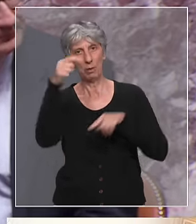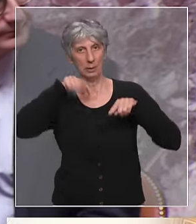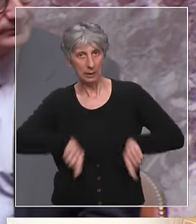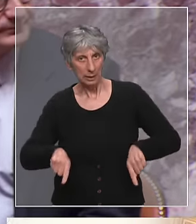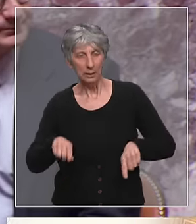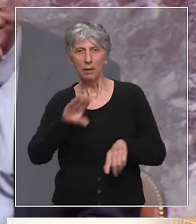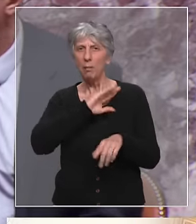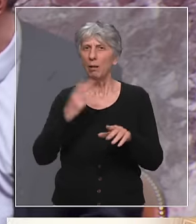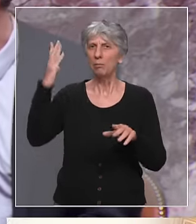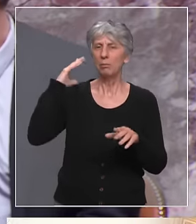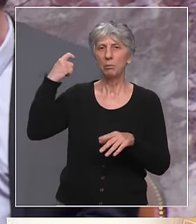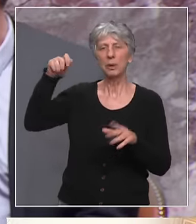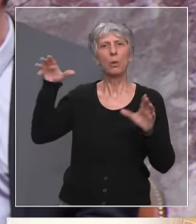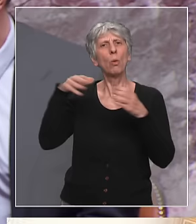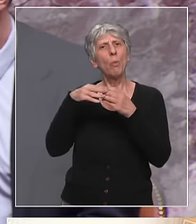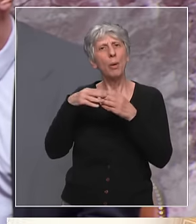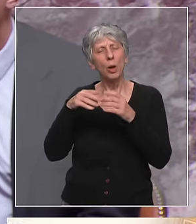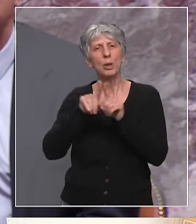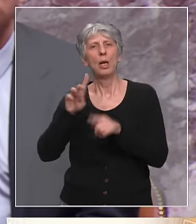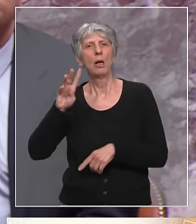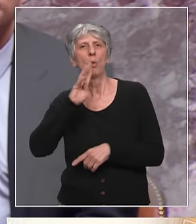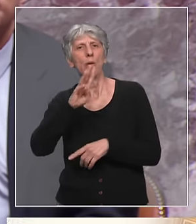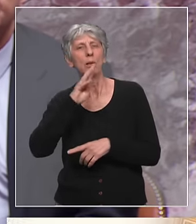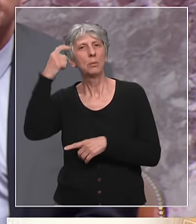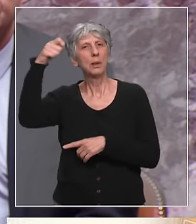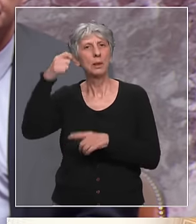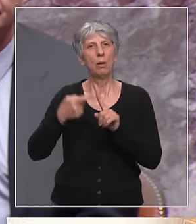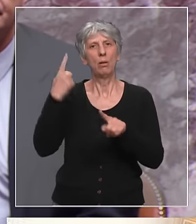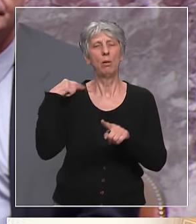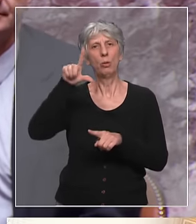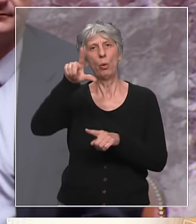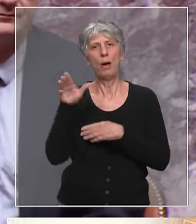prise avec les présidents de groupe et en conférence des présidents le 2 avril dernier.